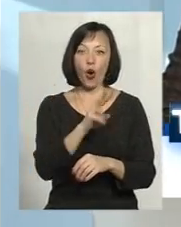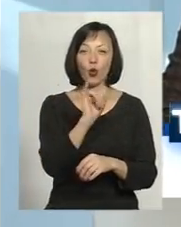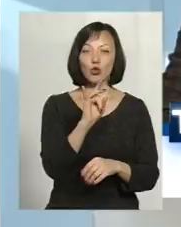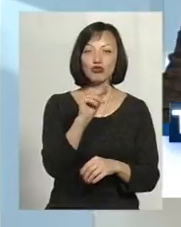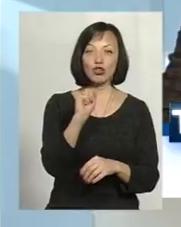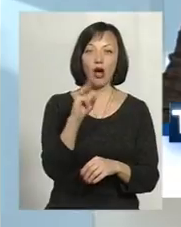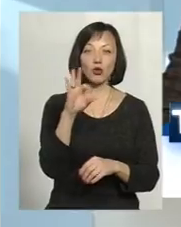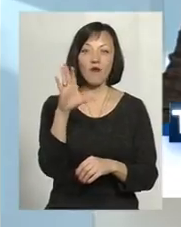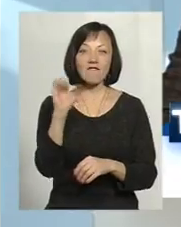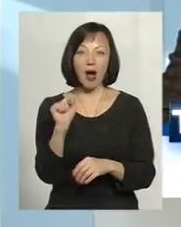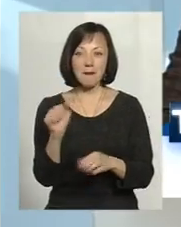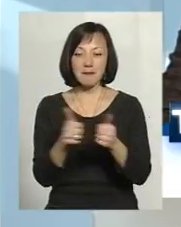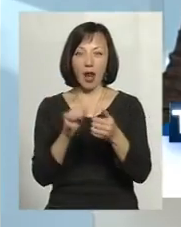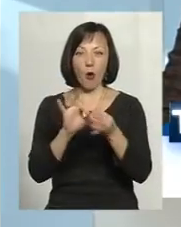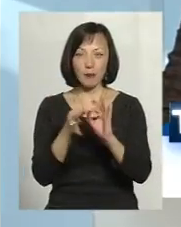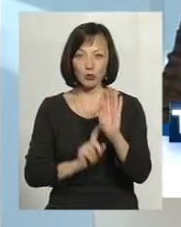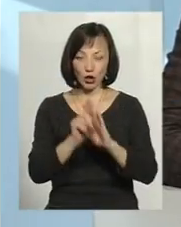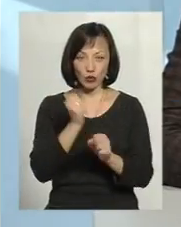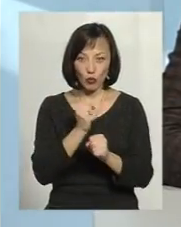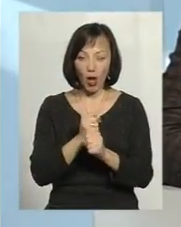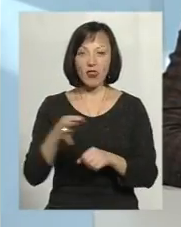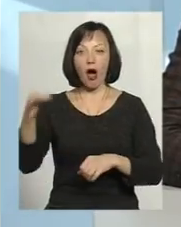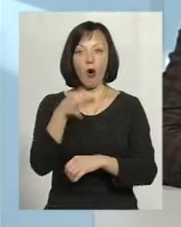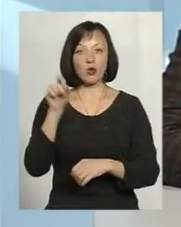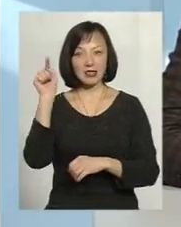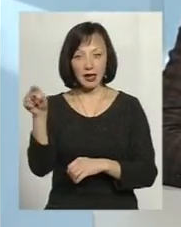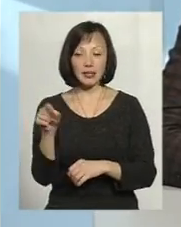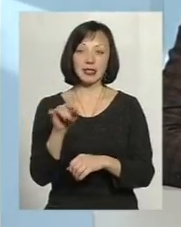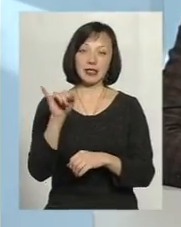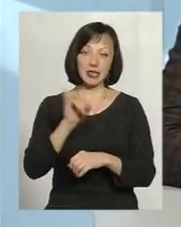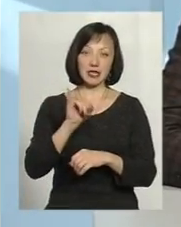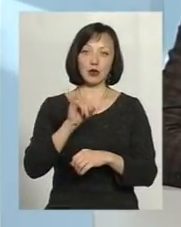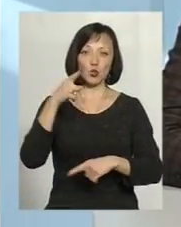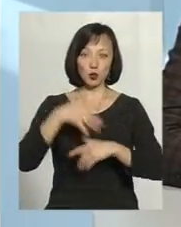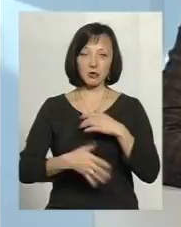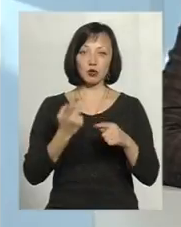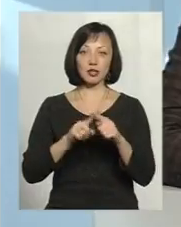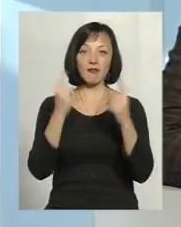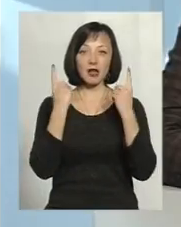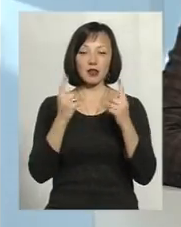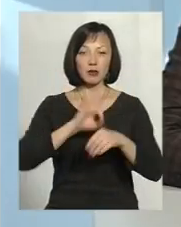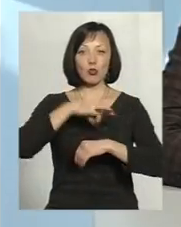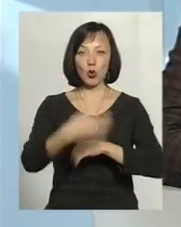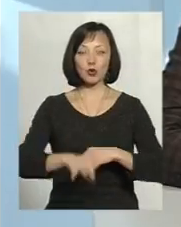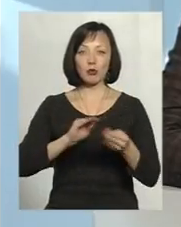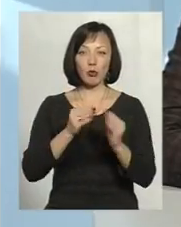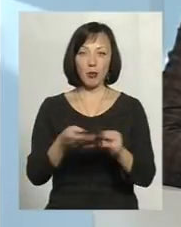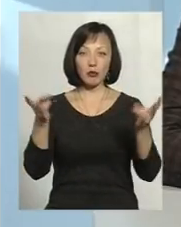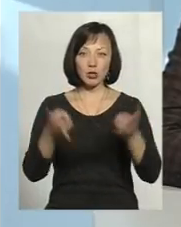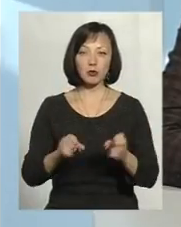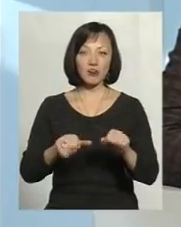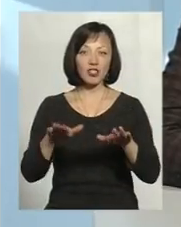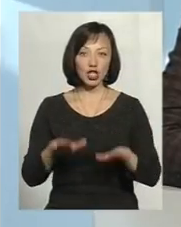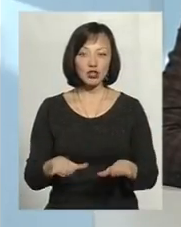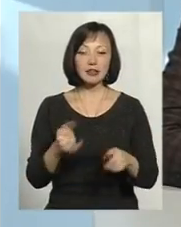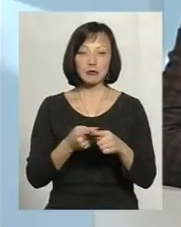в районі Олімпійської почалися роботи. На Озерній, ну, розуміємо, що це величезна болюча проблема, яку потрібно теж